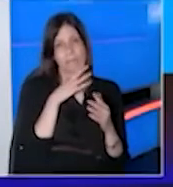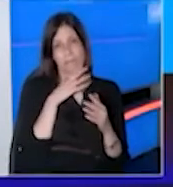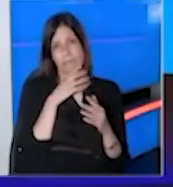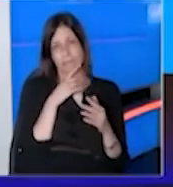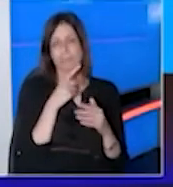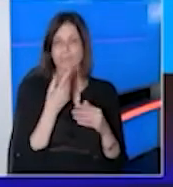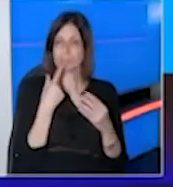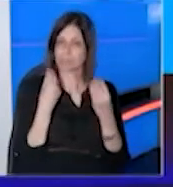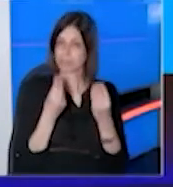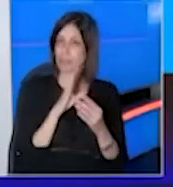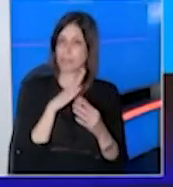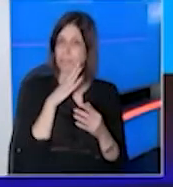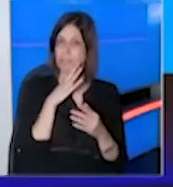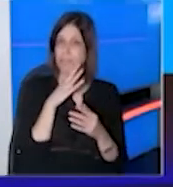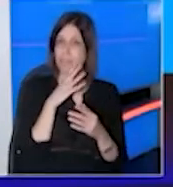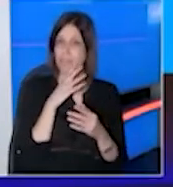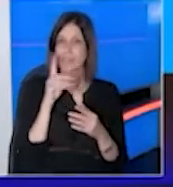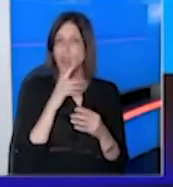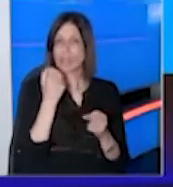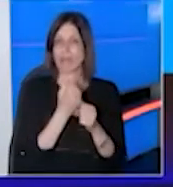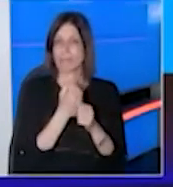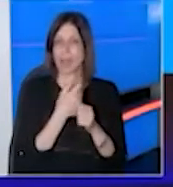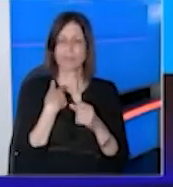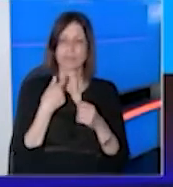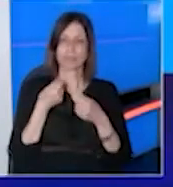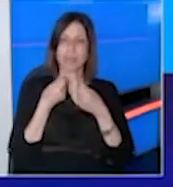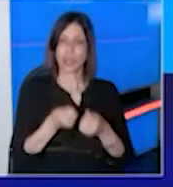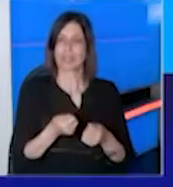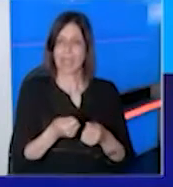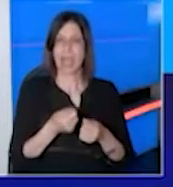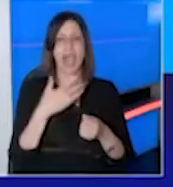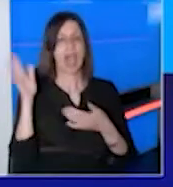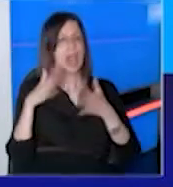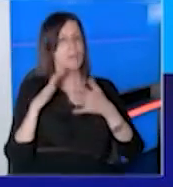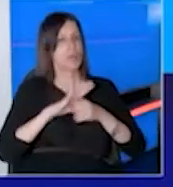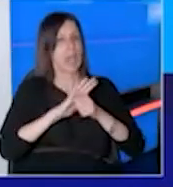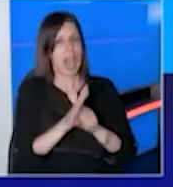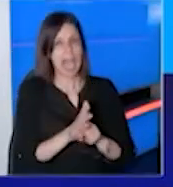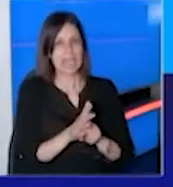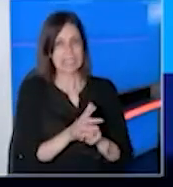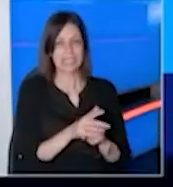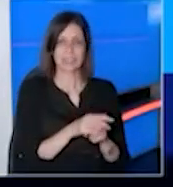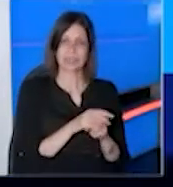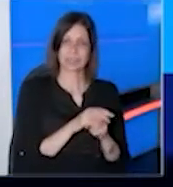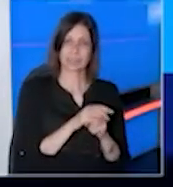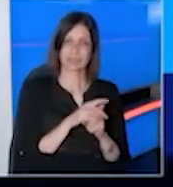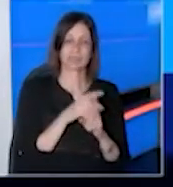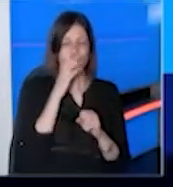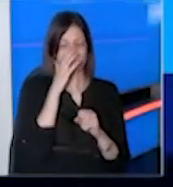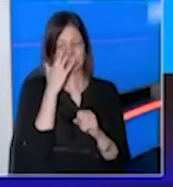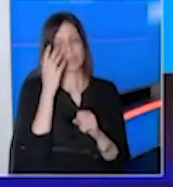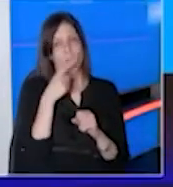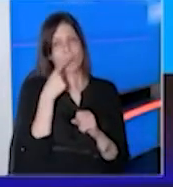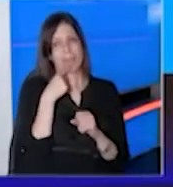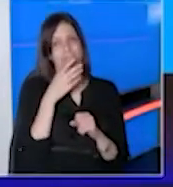רגע, זה לא, לא, אוקיי. זה לא מדויק. אבל רגע, שום מנגנוני אלימות ולחץ. יעקב, זה לא מדויק שזה השער של הבית שלי. השער